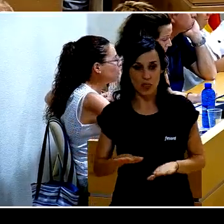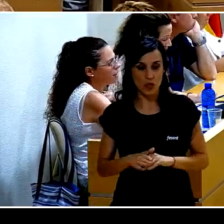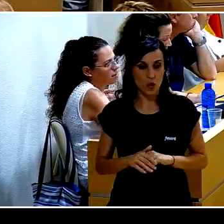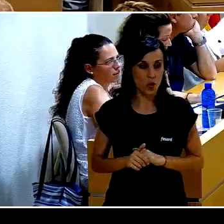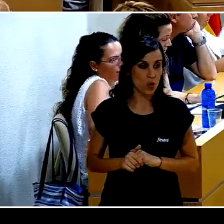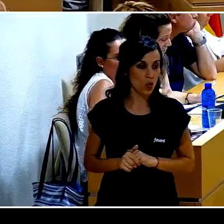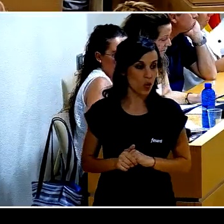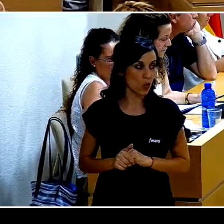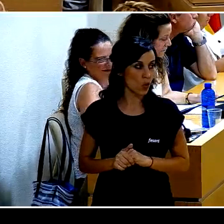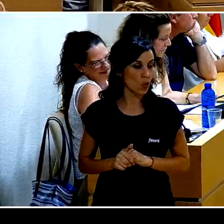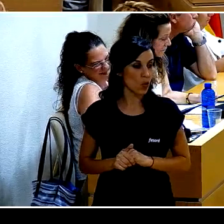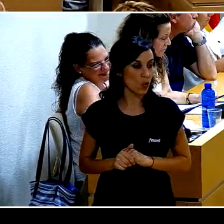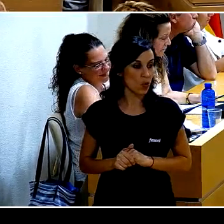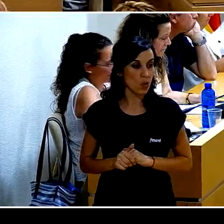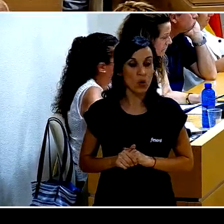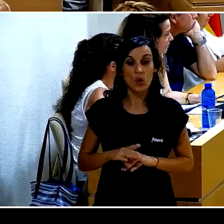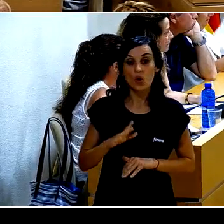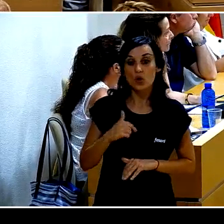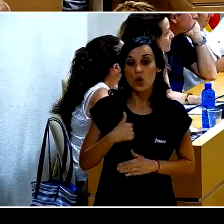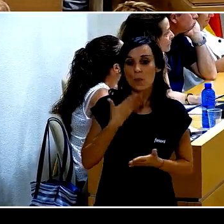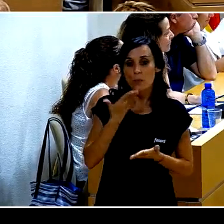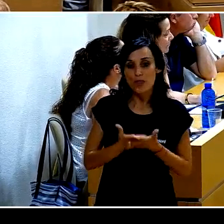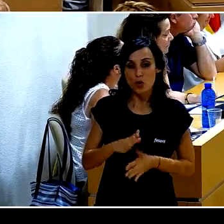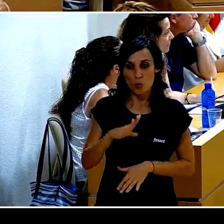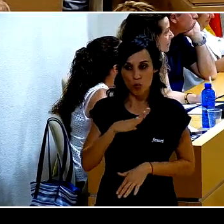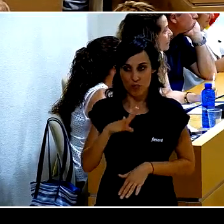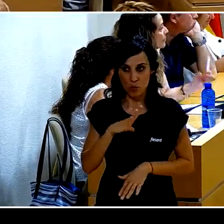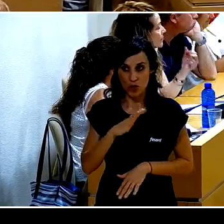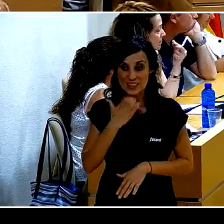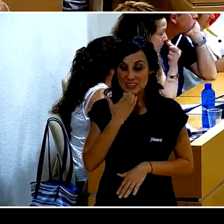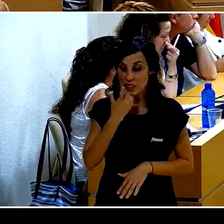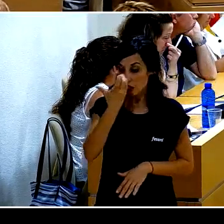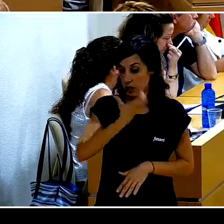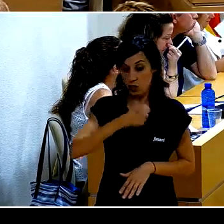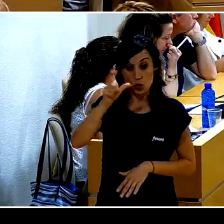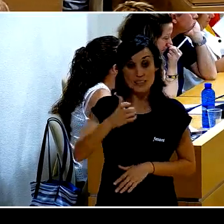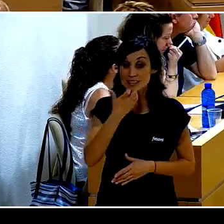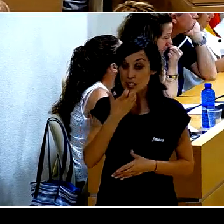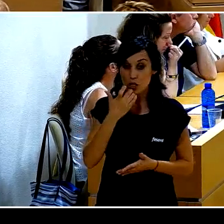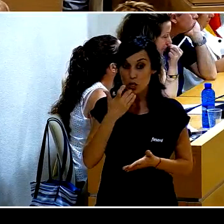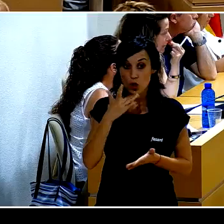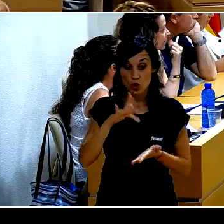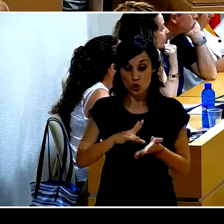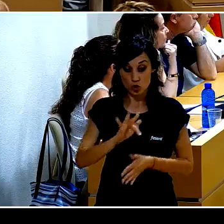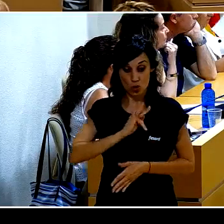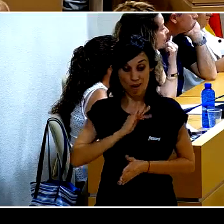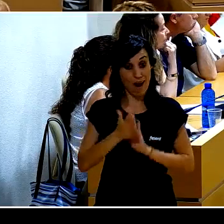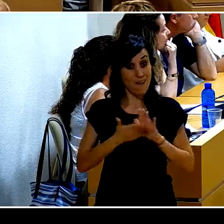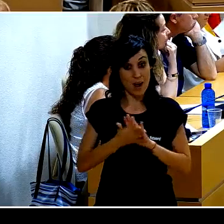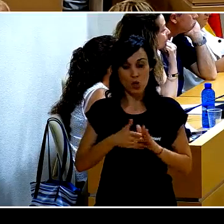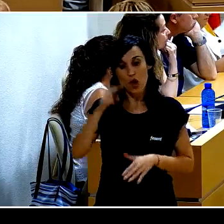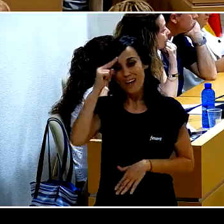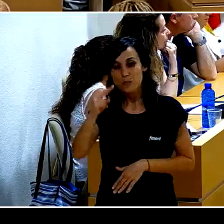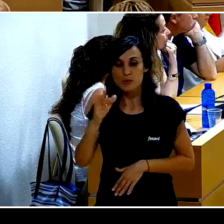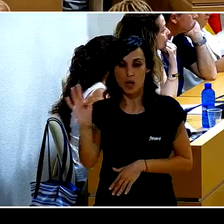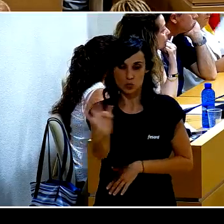favor, demane que, per favor, quan algun regidor no estigui en l'ús de la paraula, respecte el torn de paraula que